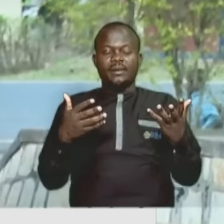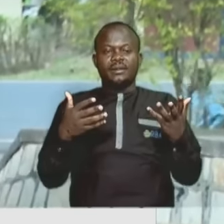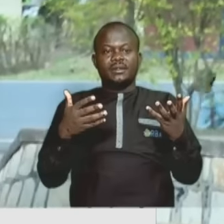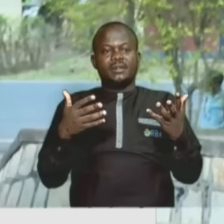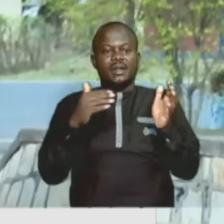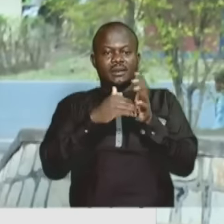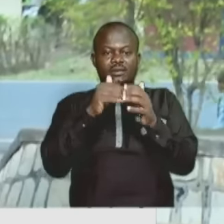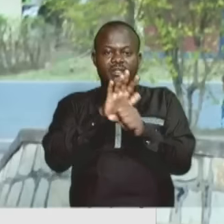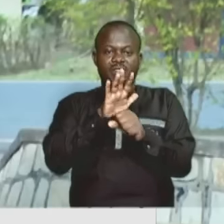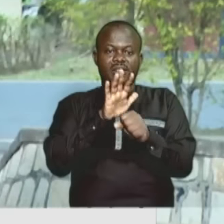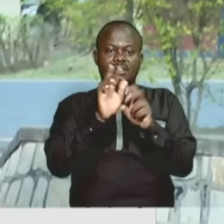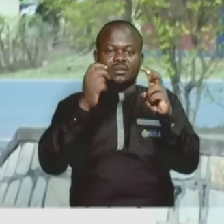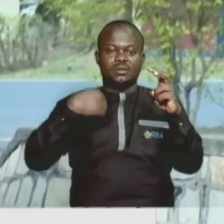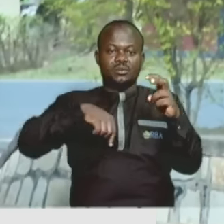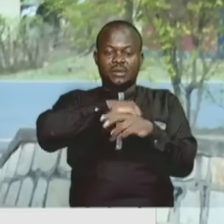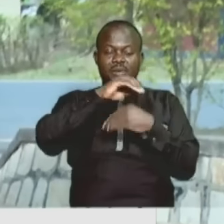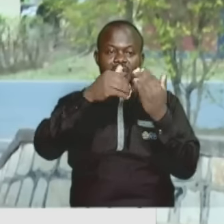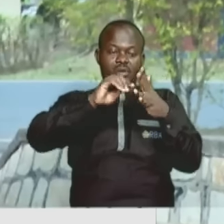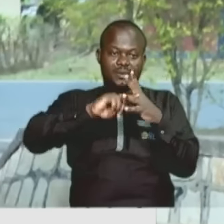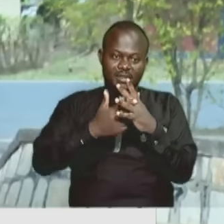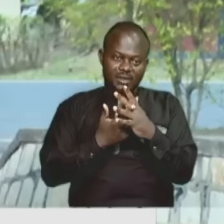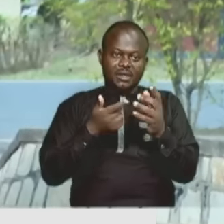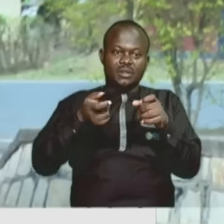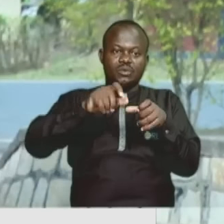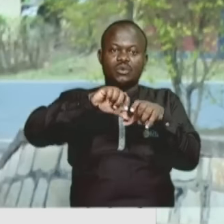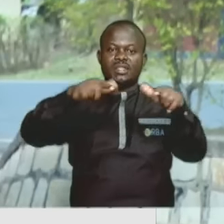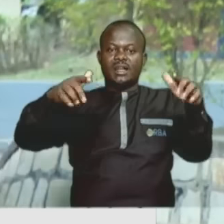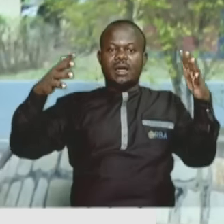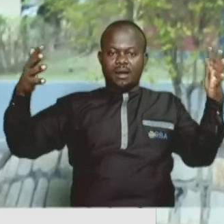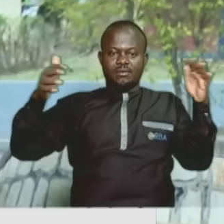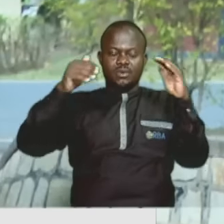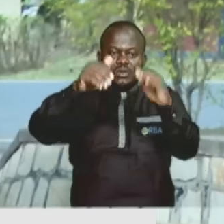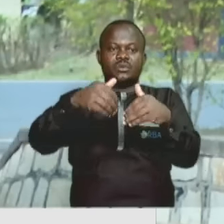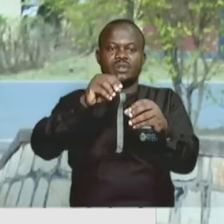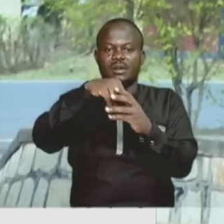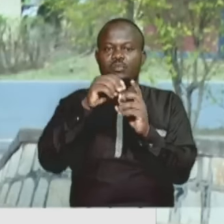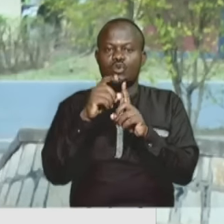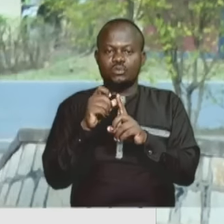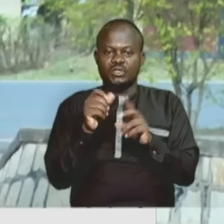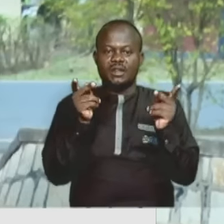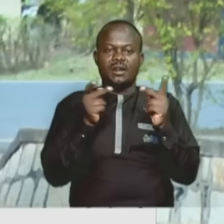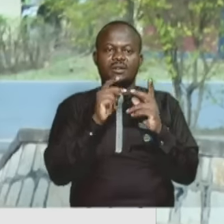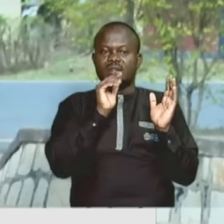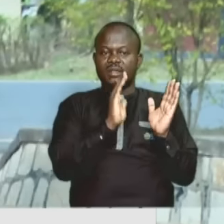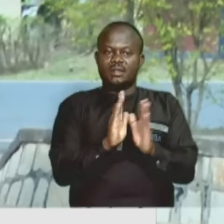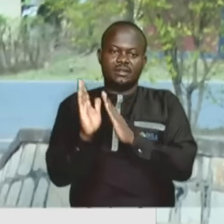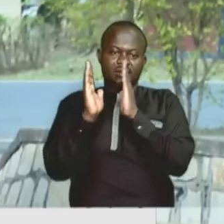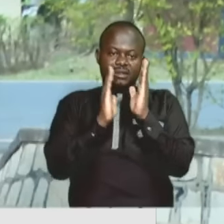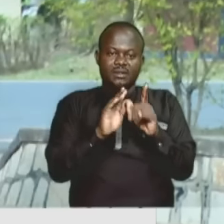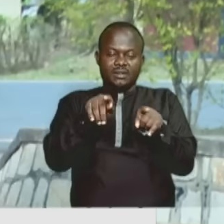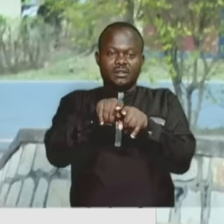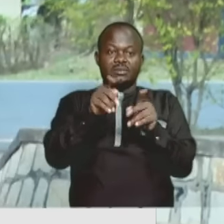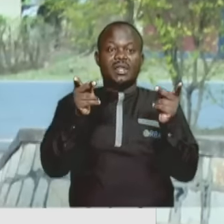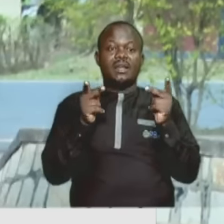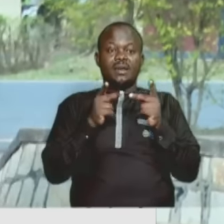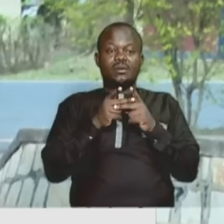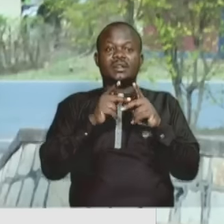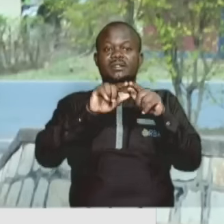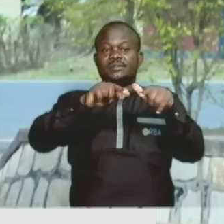cyane ko twanabitangiye twongera ubuso duhingaho umuceri ahari hadatunganije nk'ahari hari